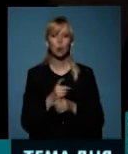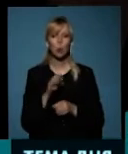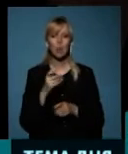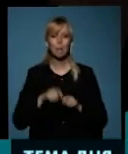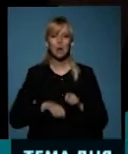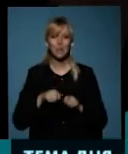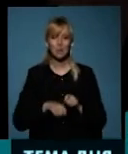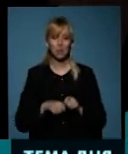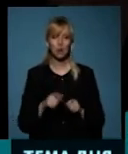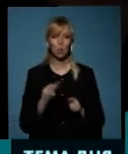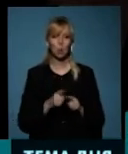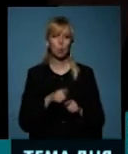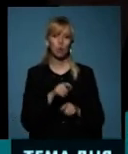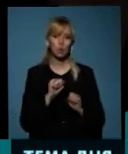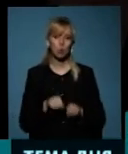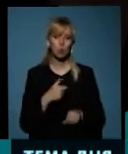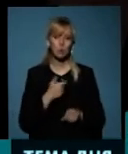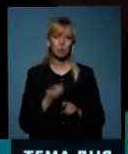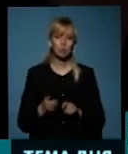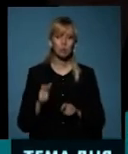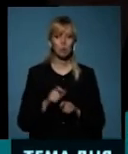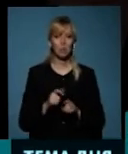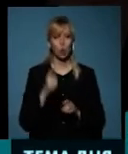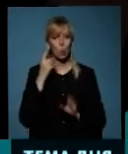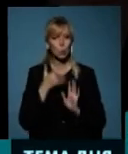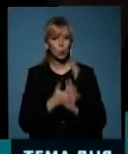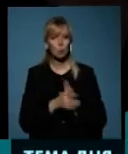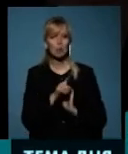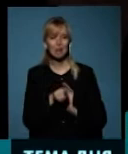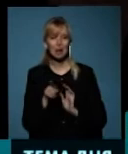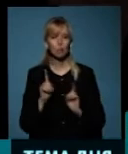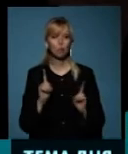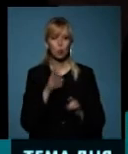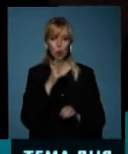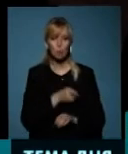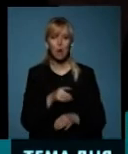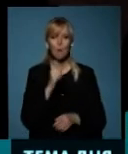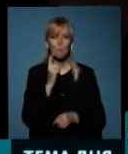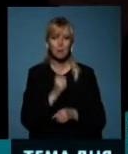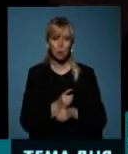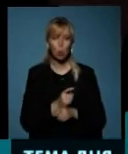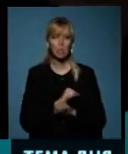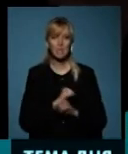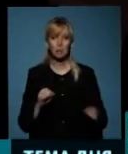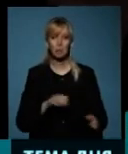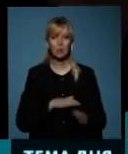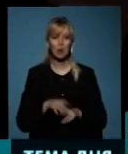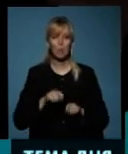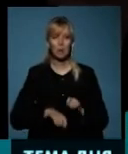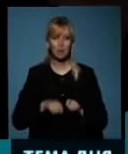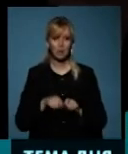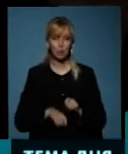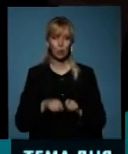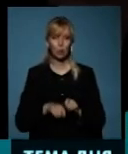перевірки, і того вони можуть більш розуміючи тим, що під час мораторію не можна здійснювати